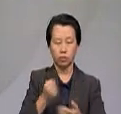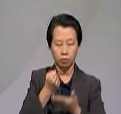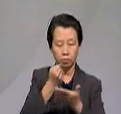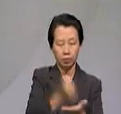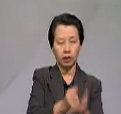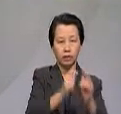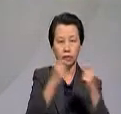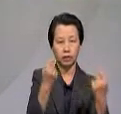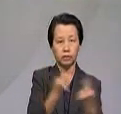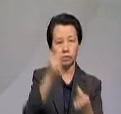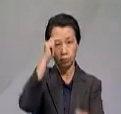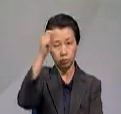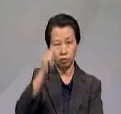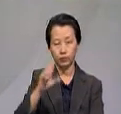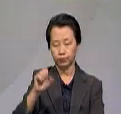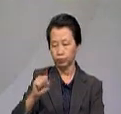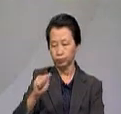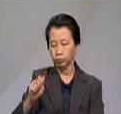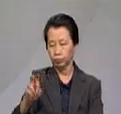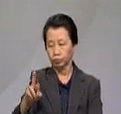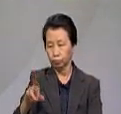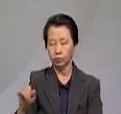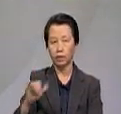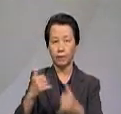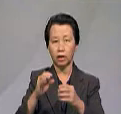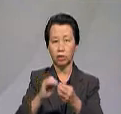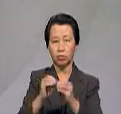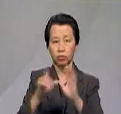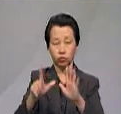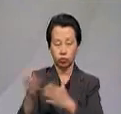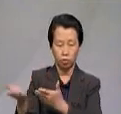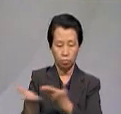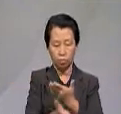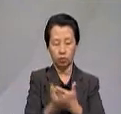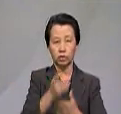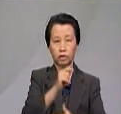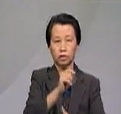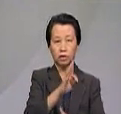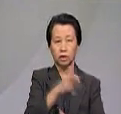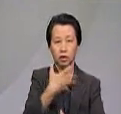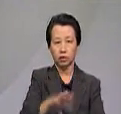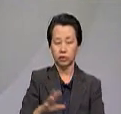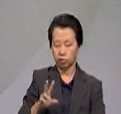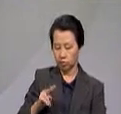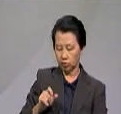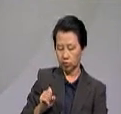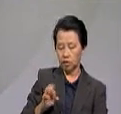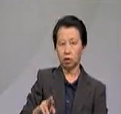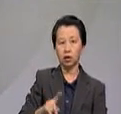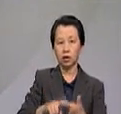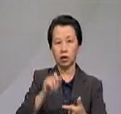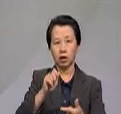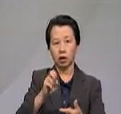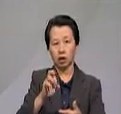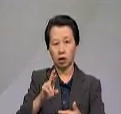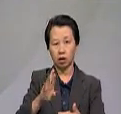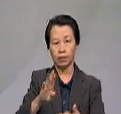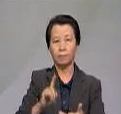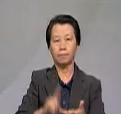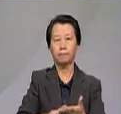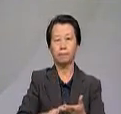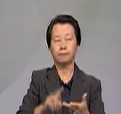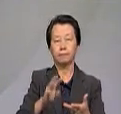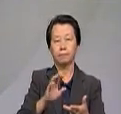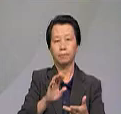membantu pasukan savindran adalah pemain ketujuh dibawa masuk TFC selepas Nasir basharuddin Arif Filah Abu Bakar